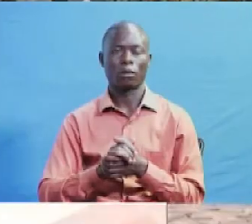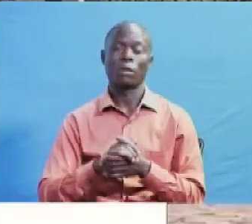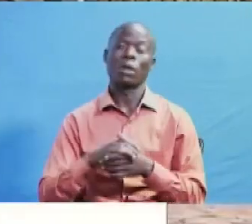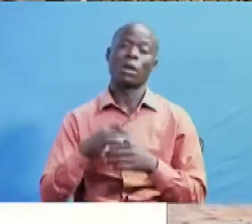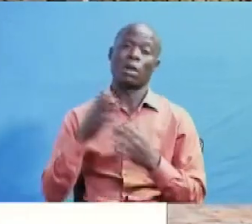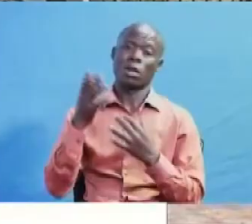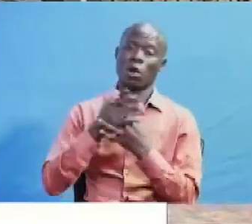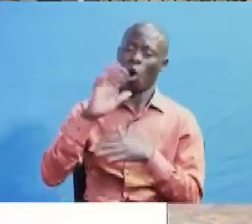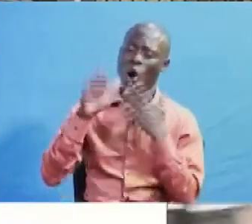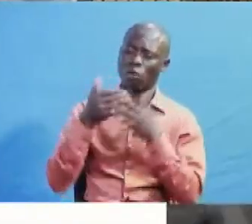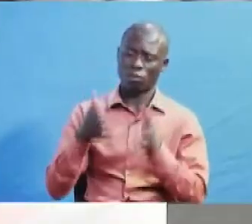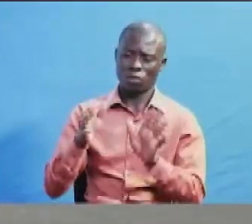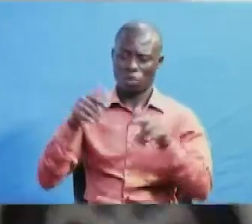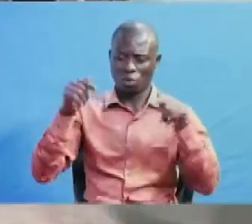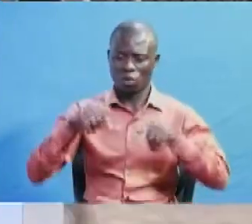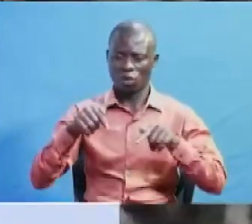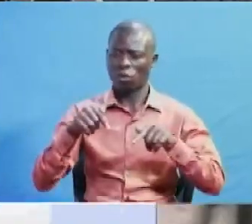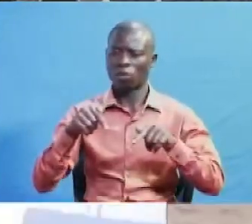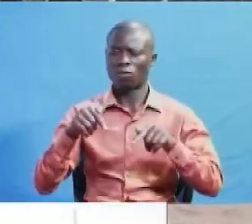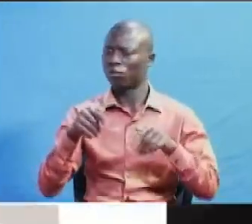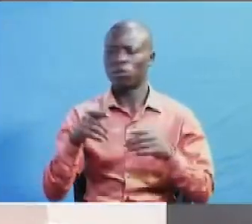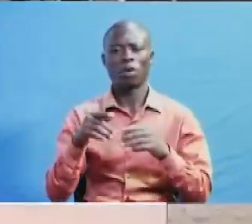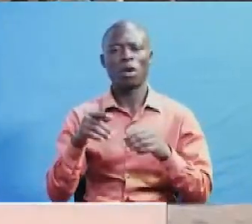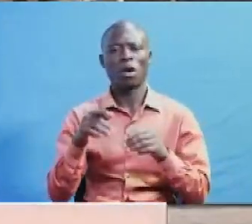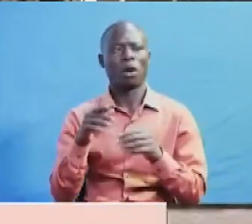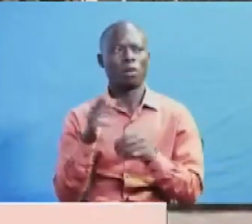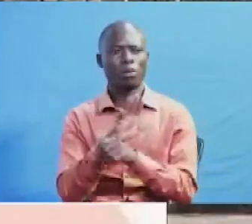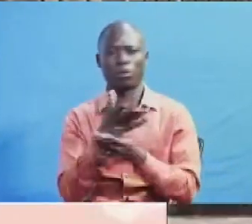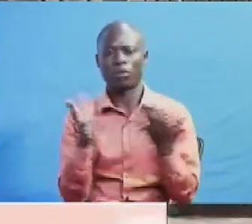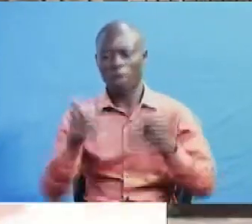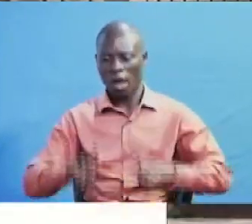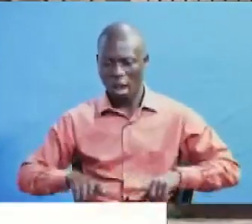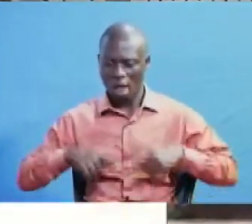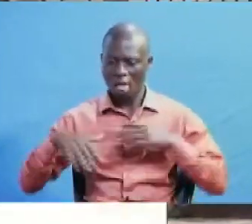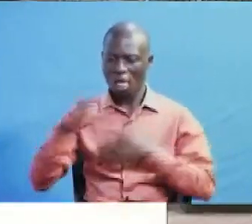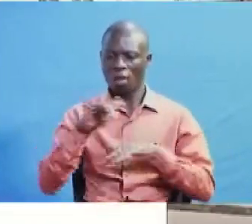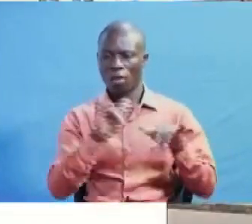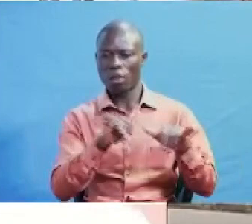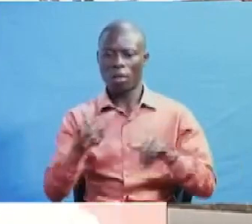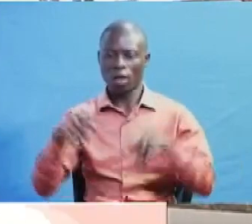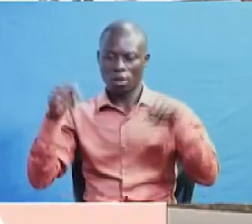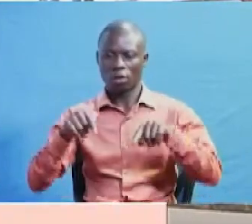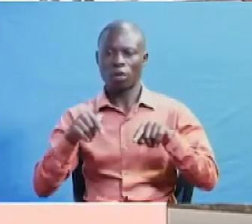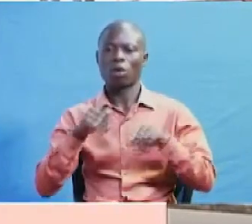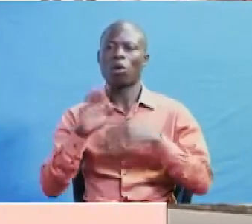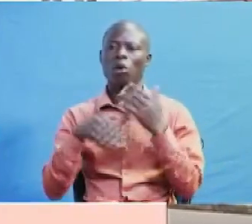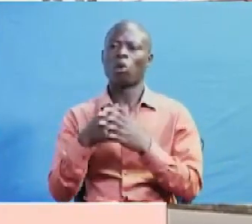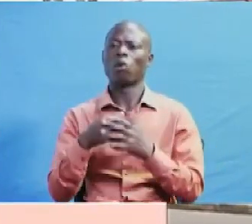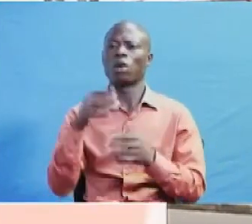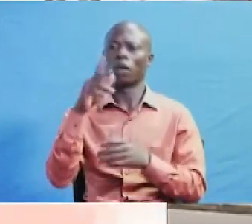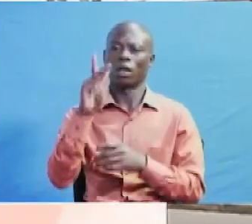Katika barabara zote nchini leo haikufua dafu. Hali ya utulivu ilishuhudiwa leo, wanajeshi wa